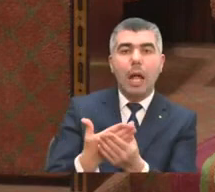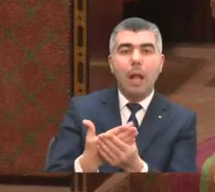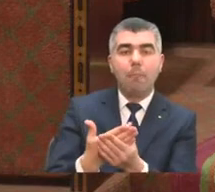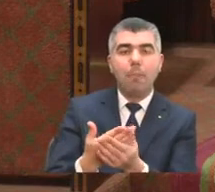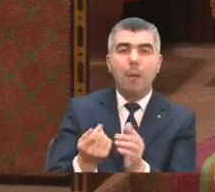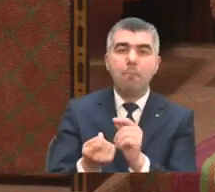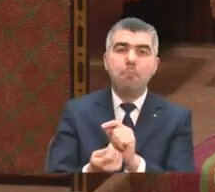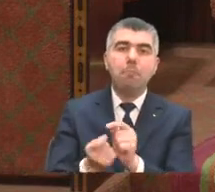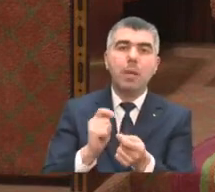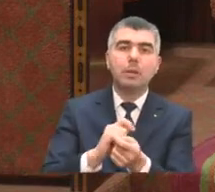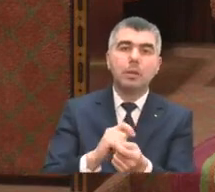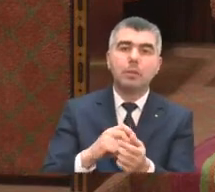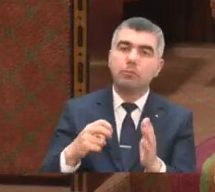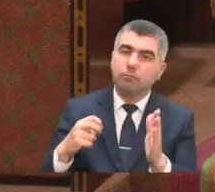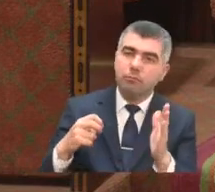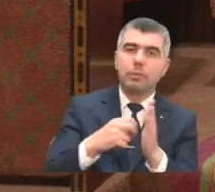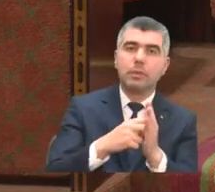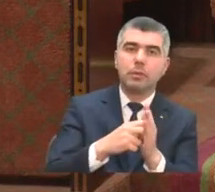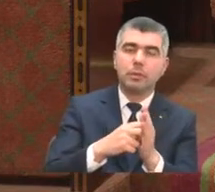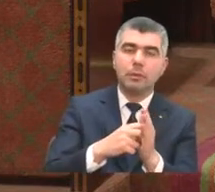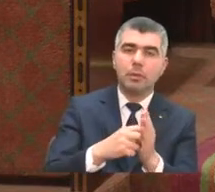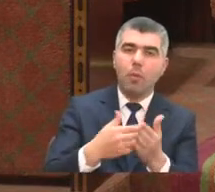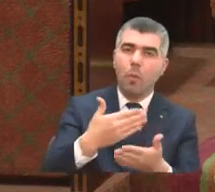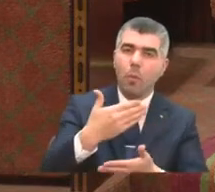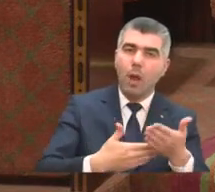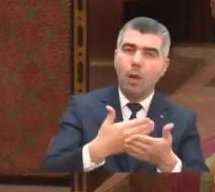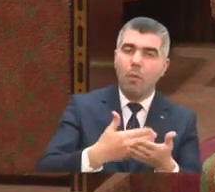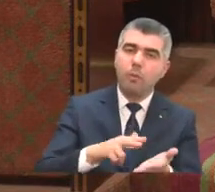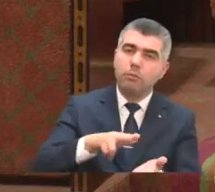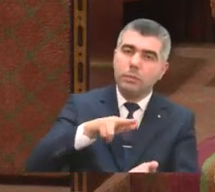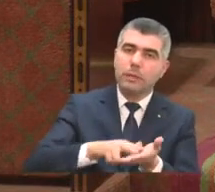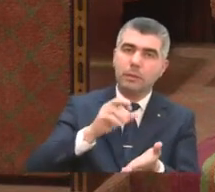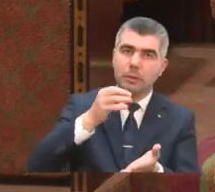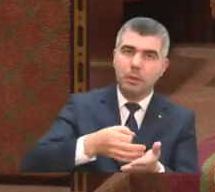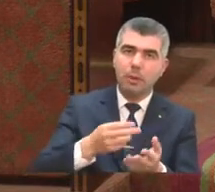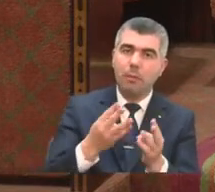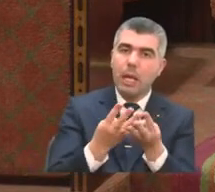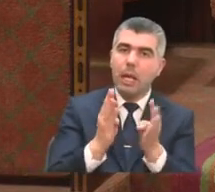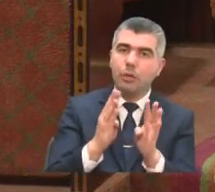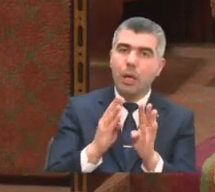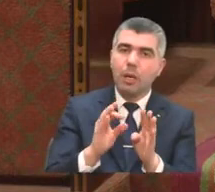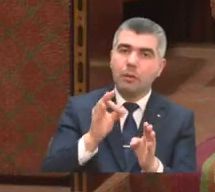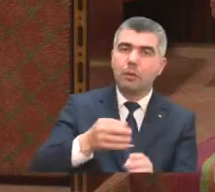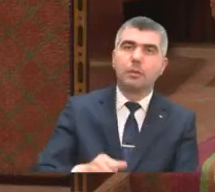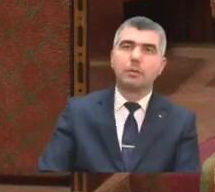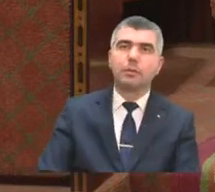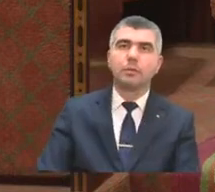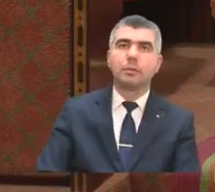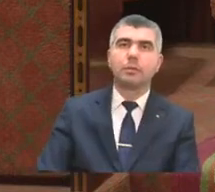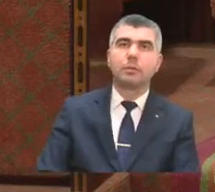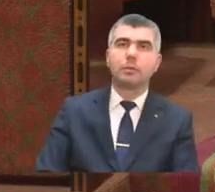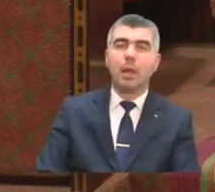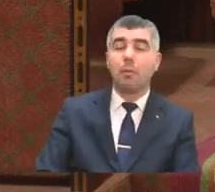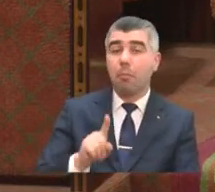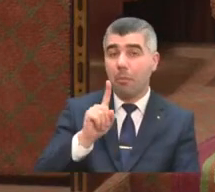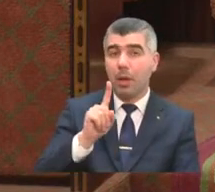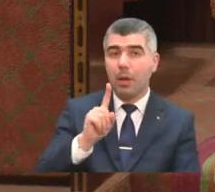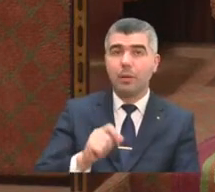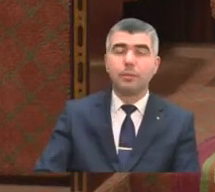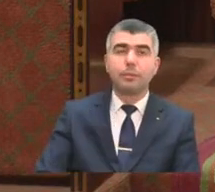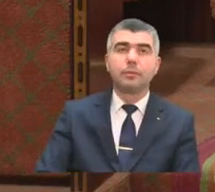الرخص، ووافقت على منح 5 ديال الرخص جديدة بعد المصادقة ديال اللجان الإقليمية. غير أنه